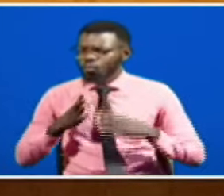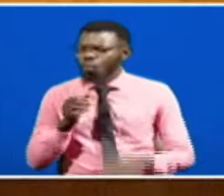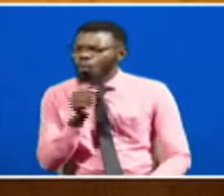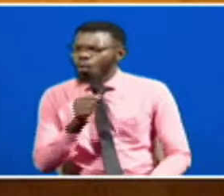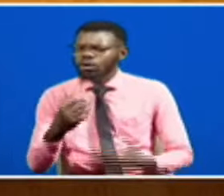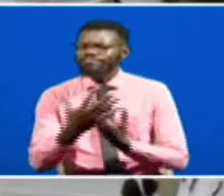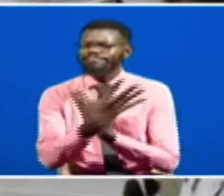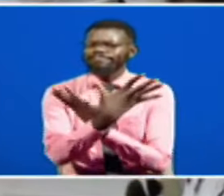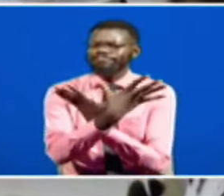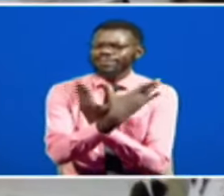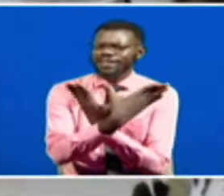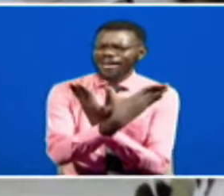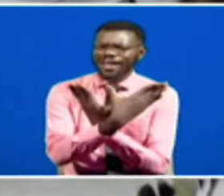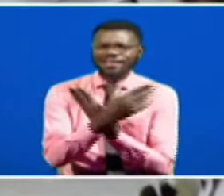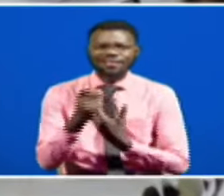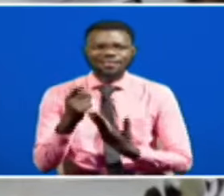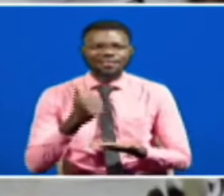hao.